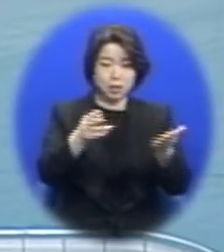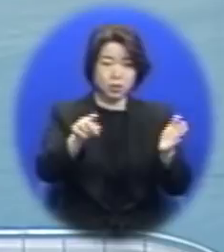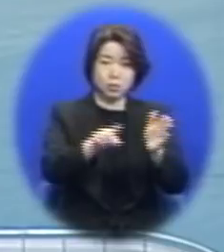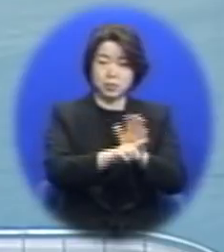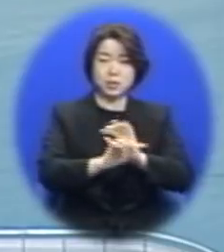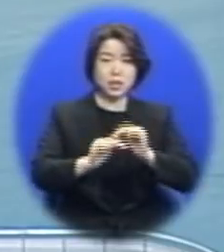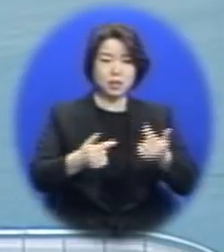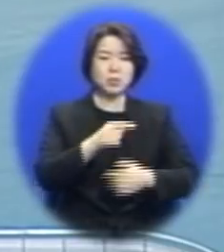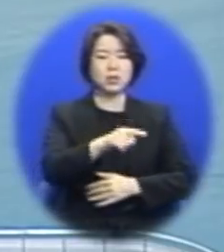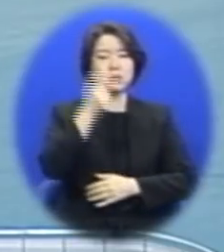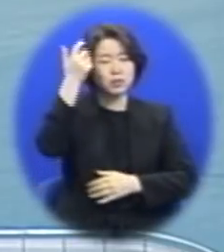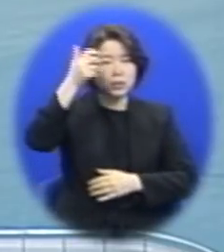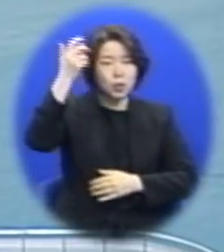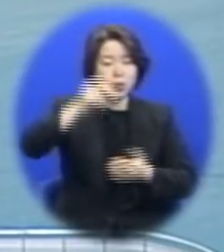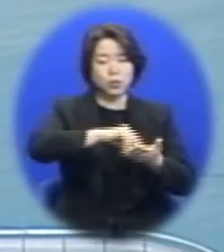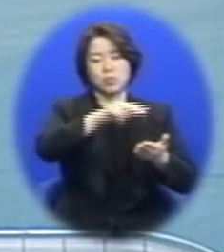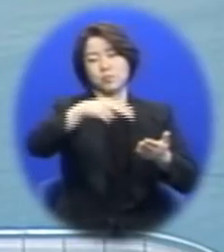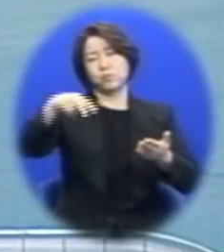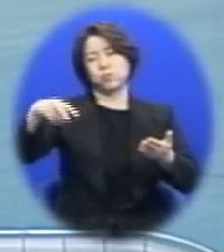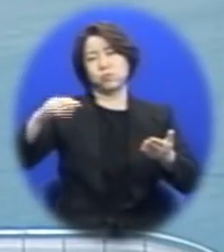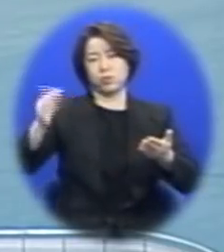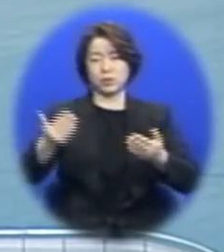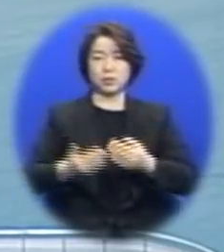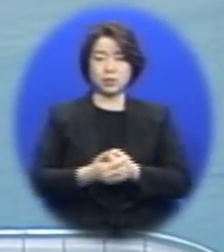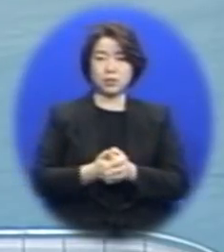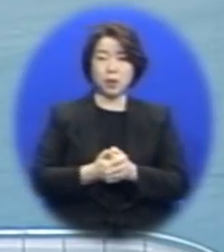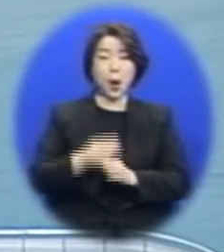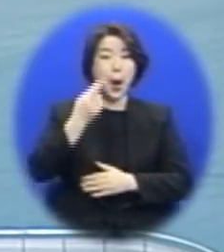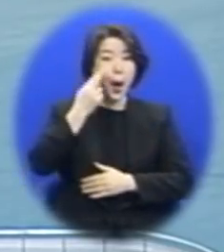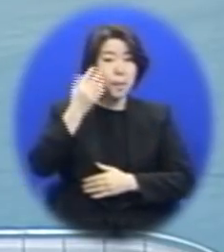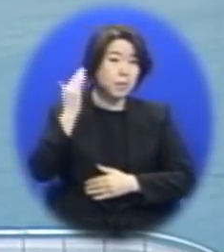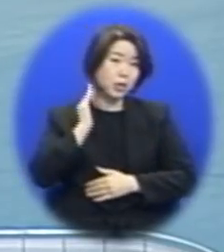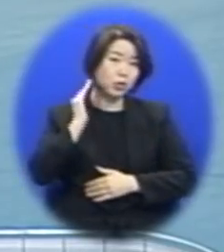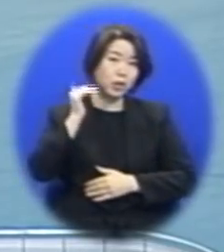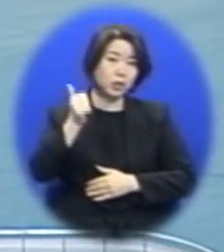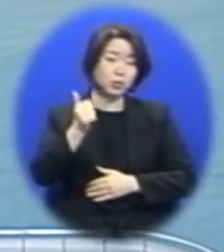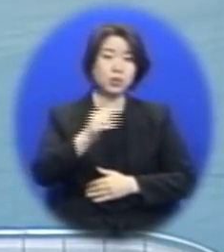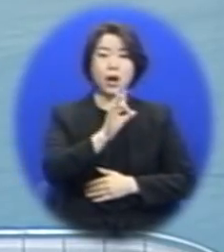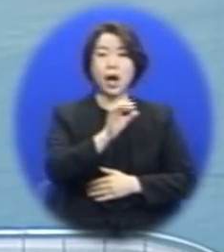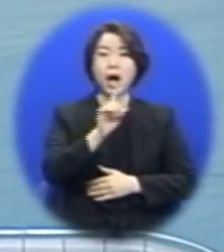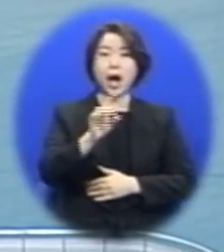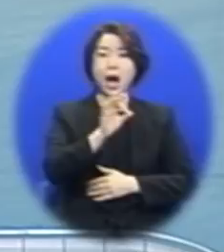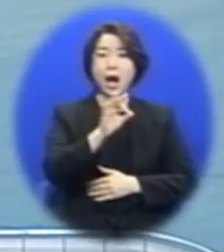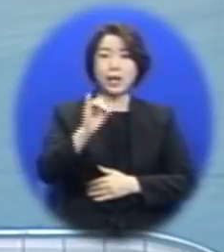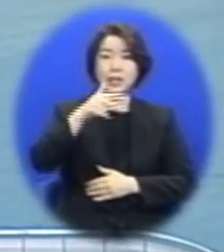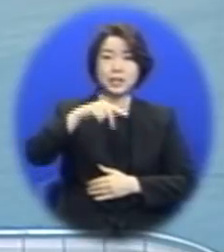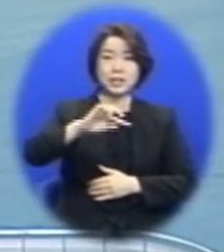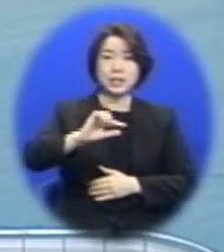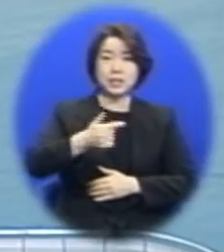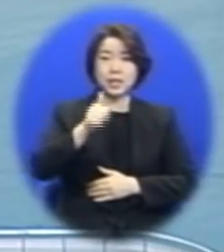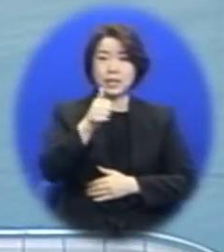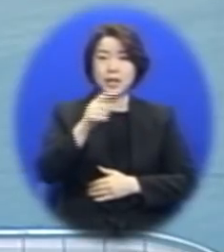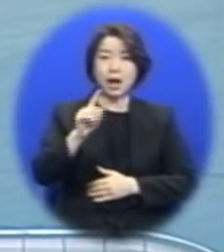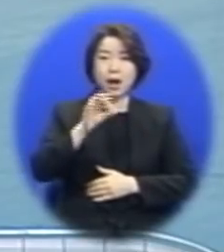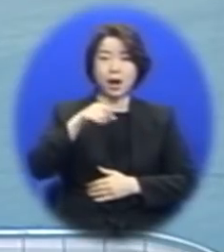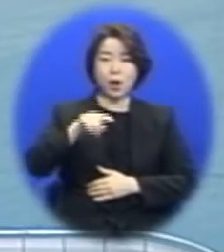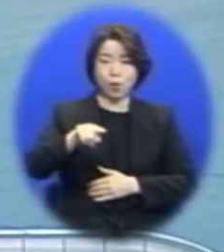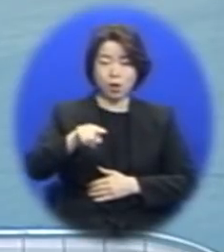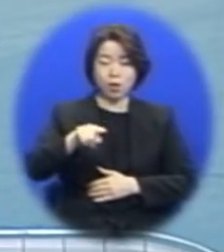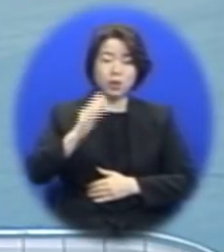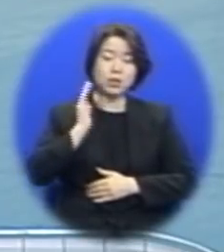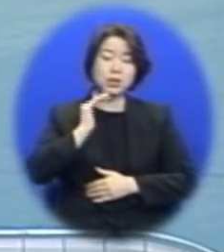그 영혼은 방황하게 됩니다. 미국의 대통령이었던 아이젠하워가 임종할 때 구원의